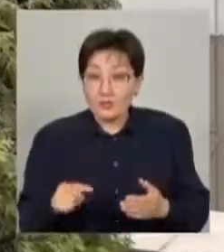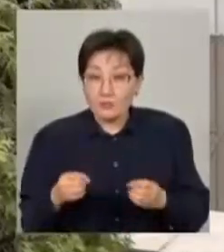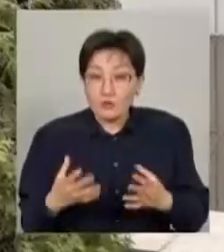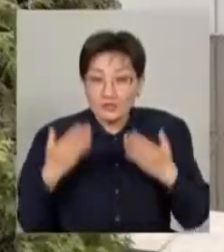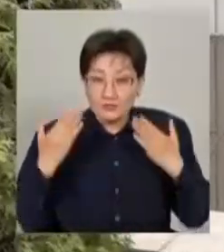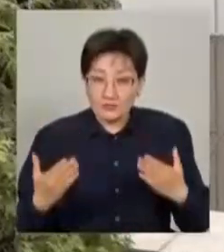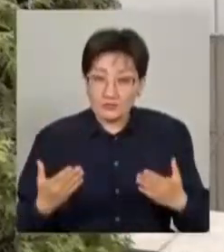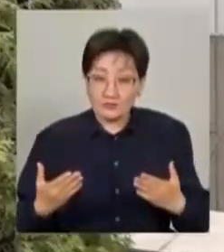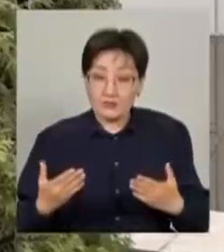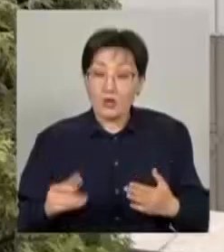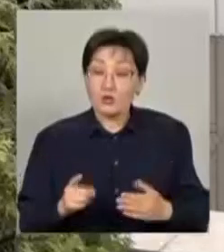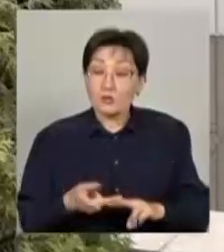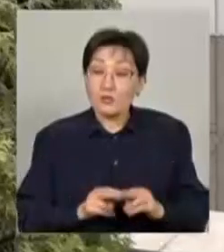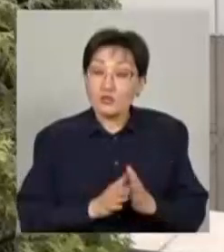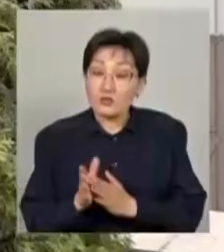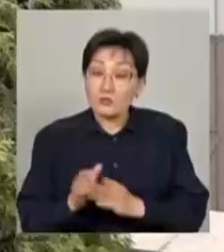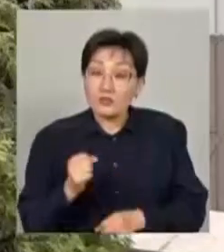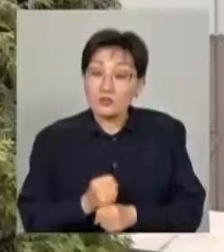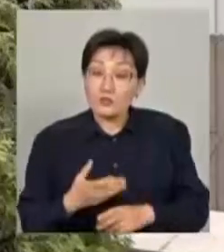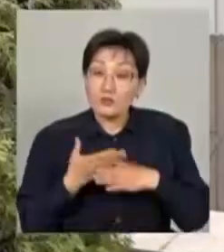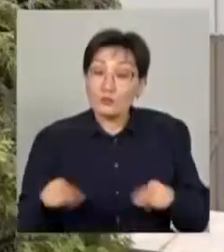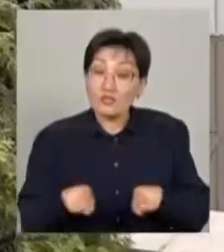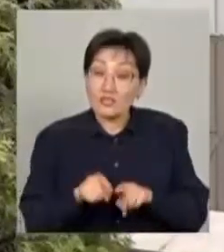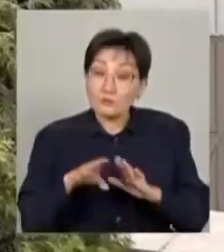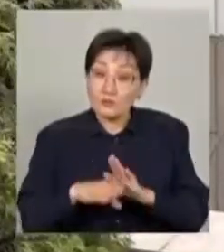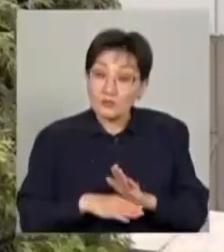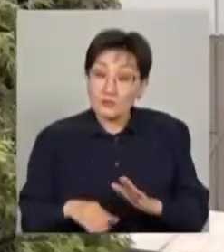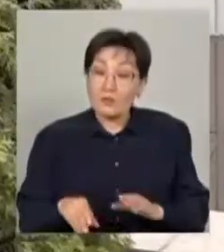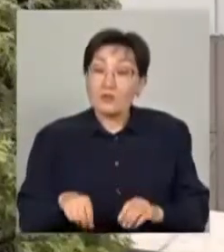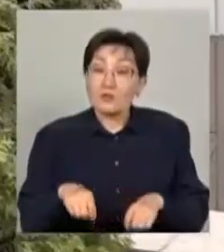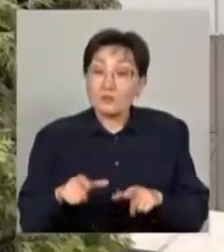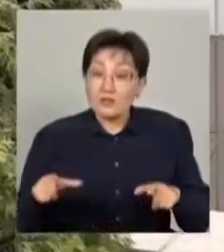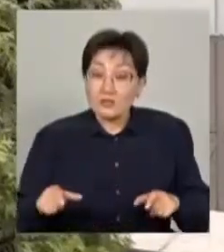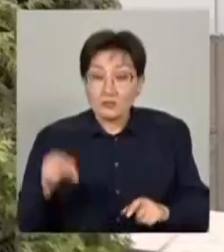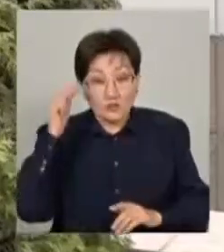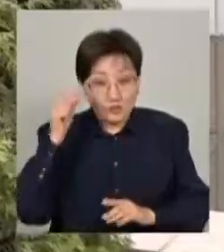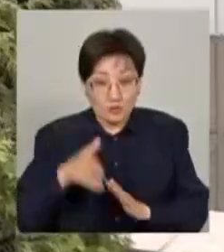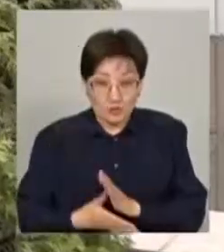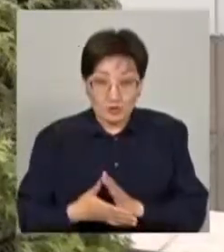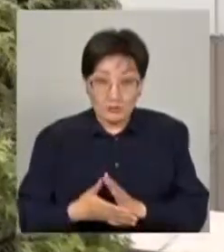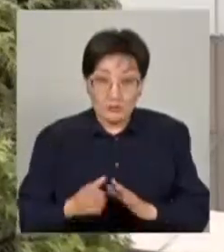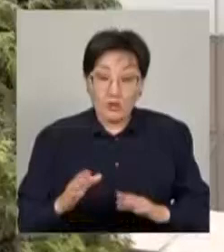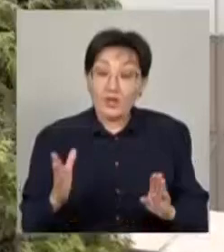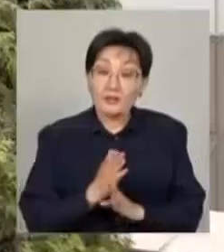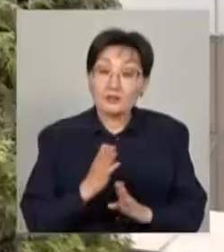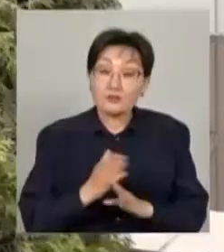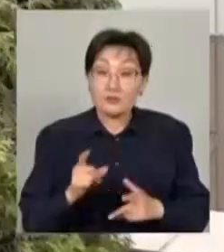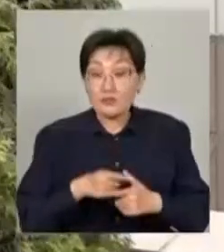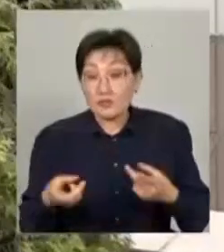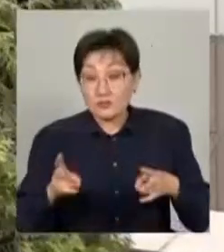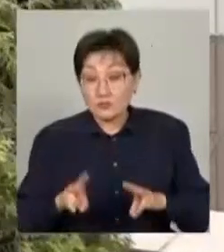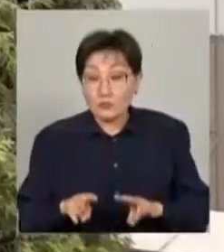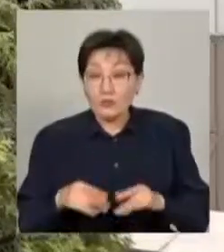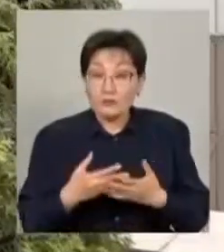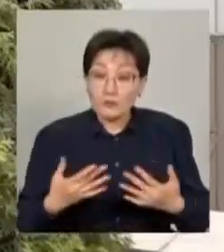грубо говоря что с этим растением делать с помощью таких приложений сотрудники которые изучают экологию или остальные вещи